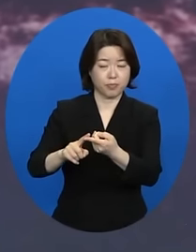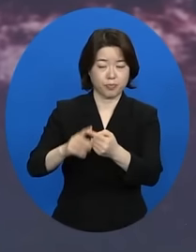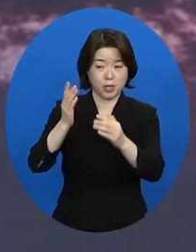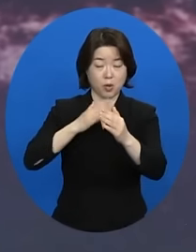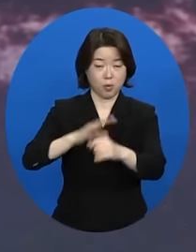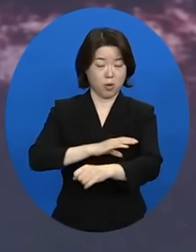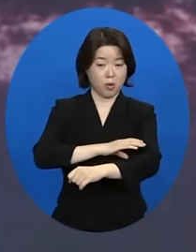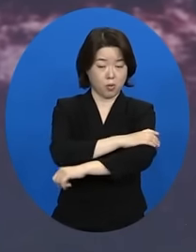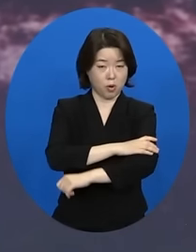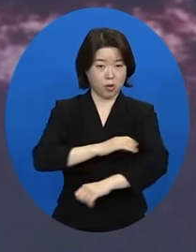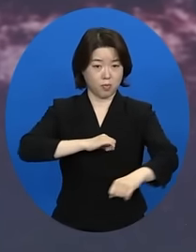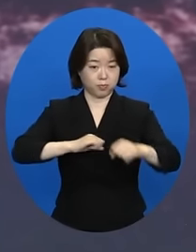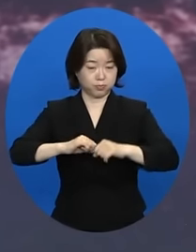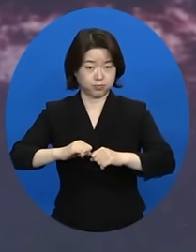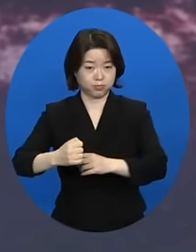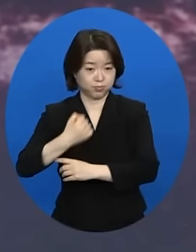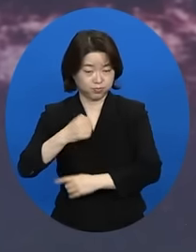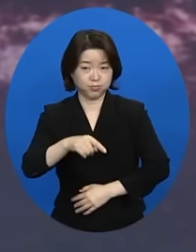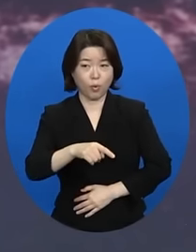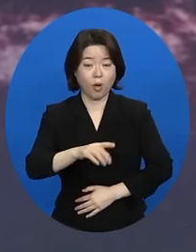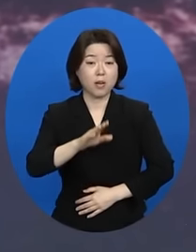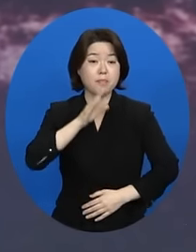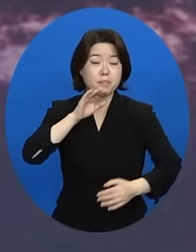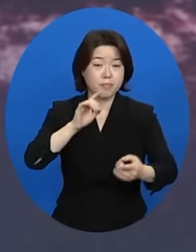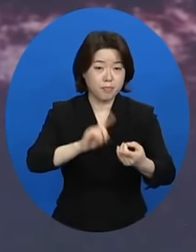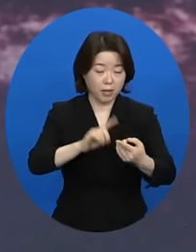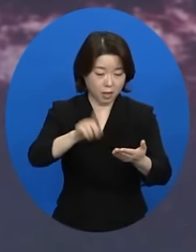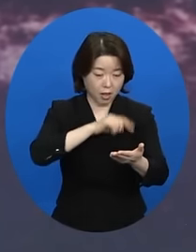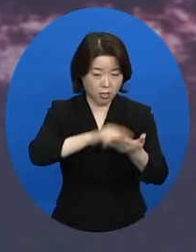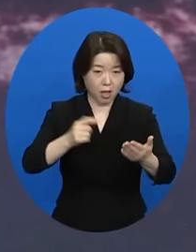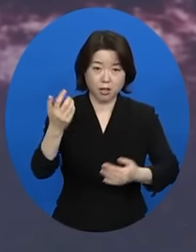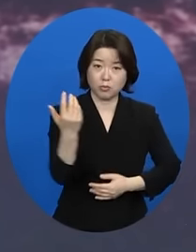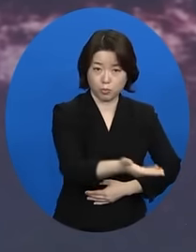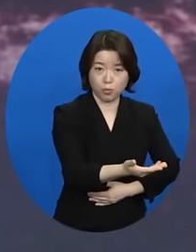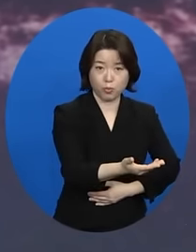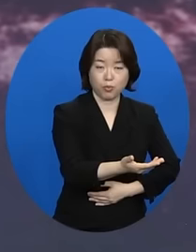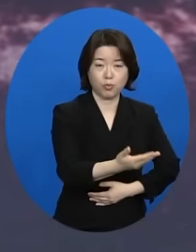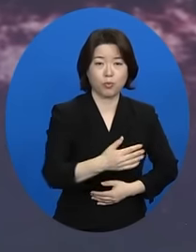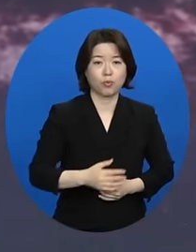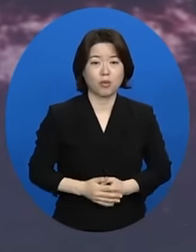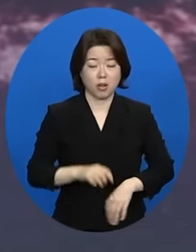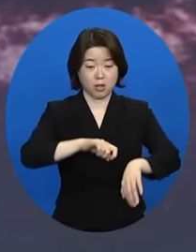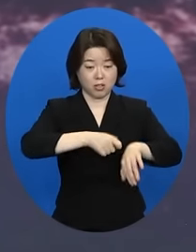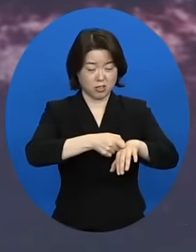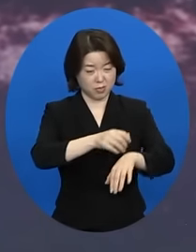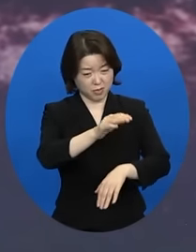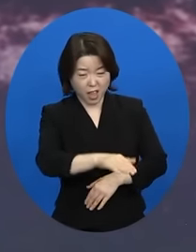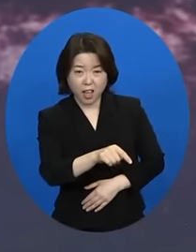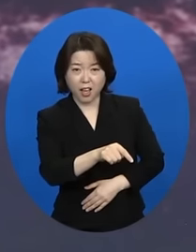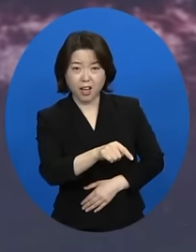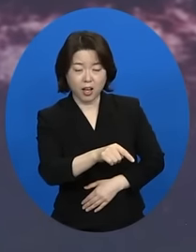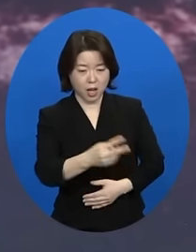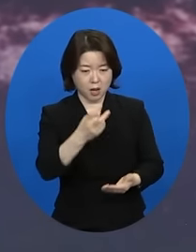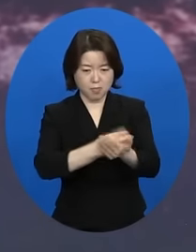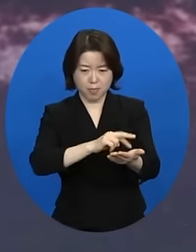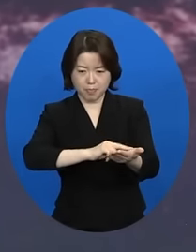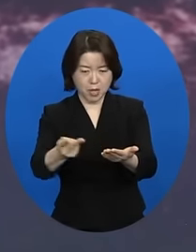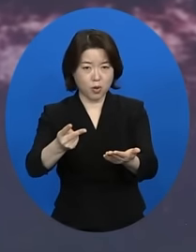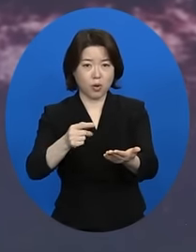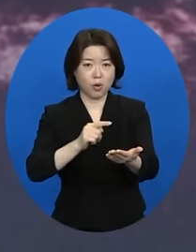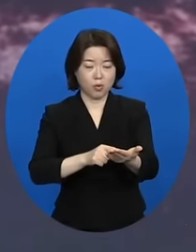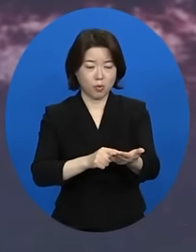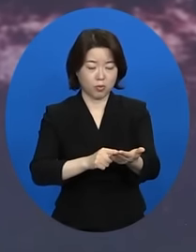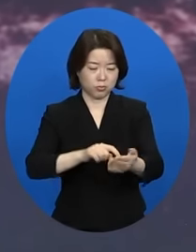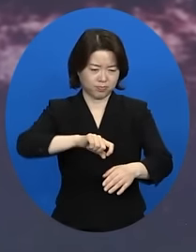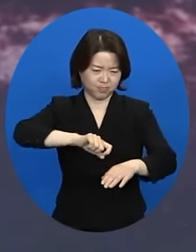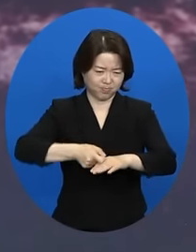공권력이 힘을 발휘해서 마땅한 거기에 대한 대가를 치르도록 해야 되고, 그 처벌 수위가 낮다면 그 법을 개정해서라도